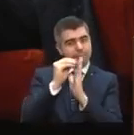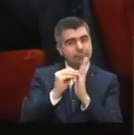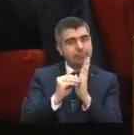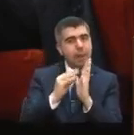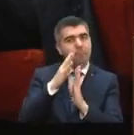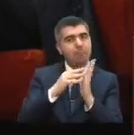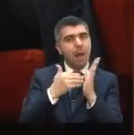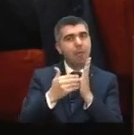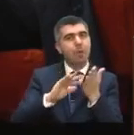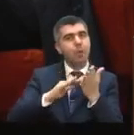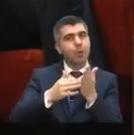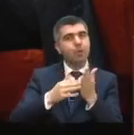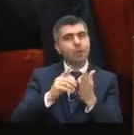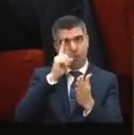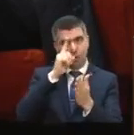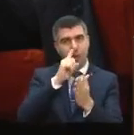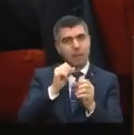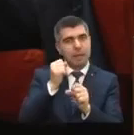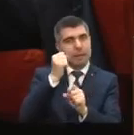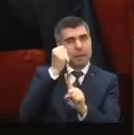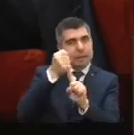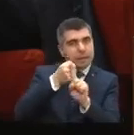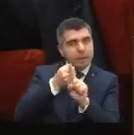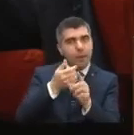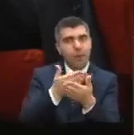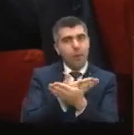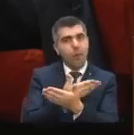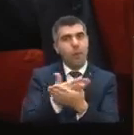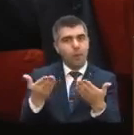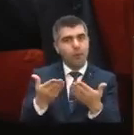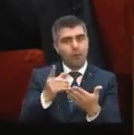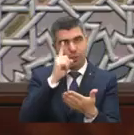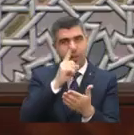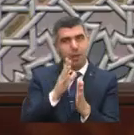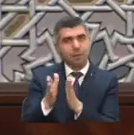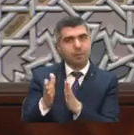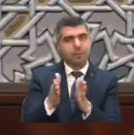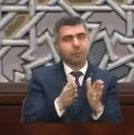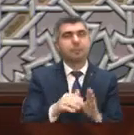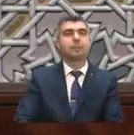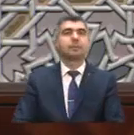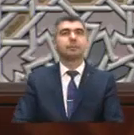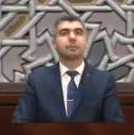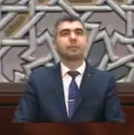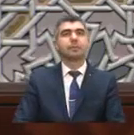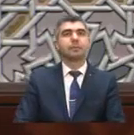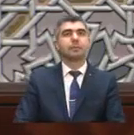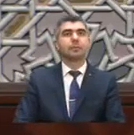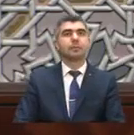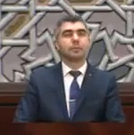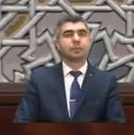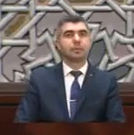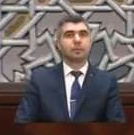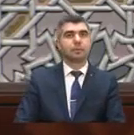الله هو طريق خارطه الطريق اللي غنشتغلوا بها في مجال ديال نقل البضائع مع المهنيين. شكرا. تفضل السيد نائب التعقيب.